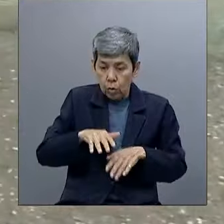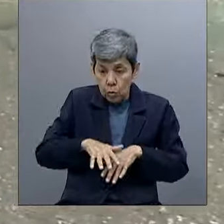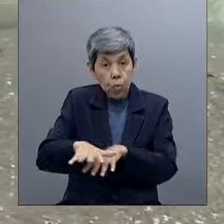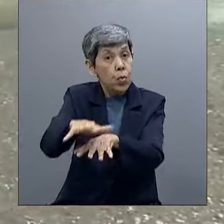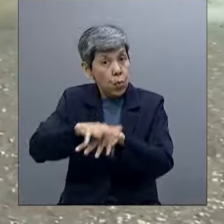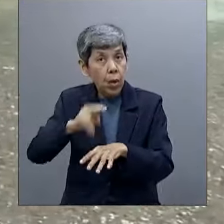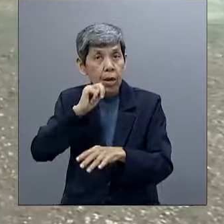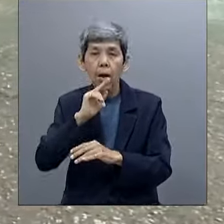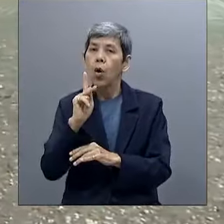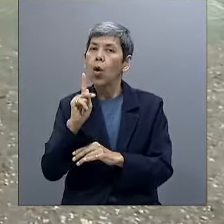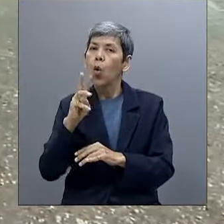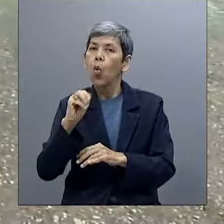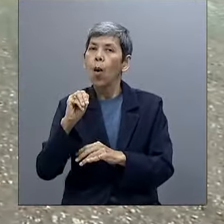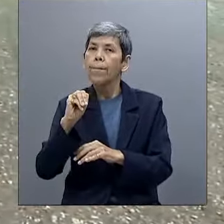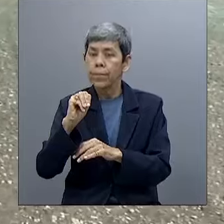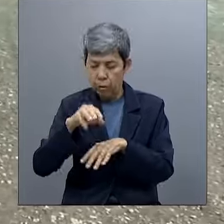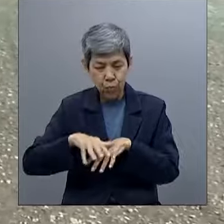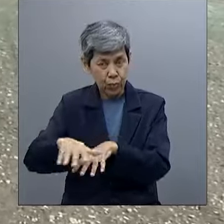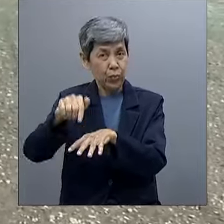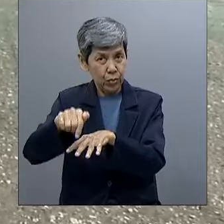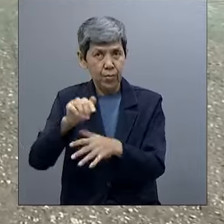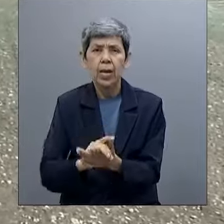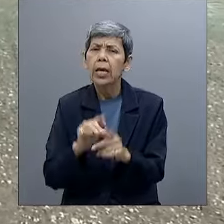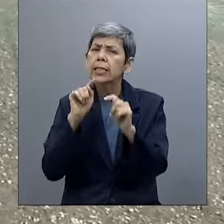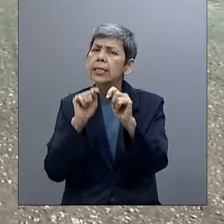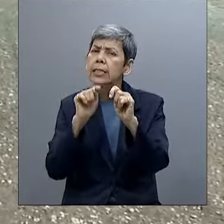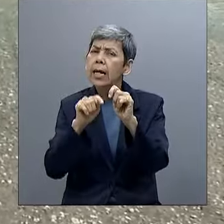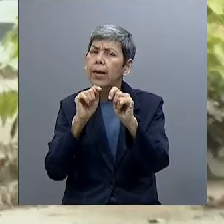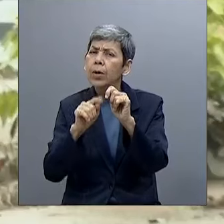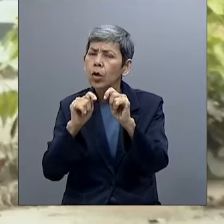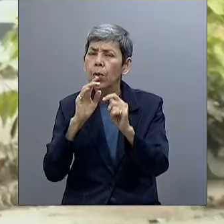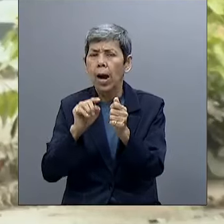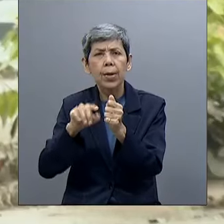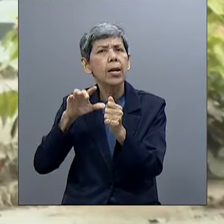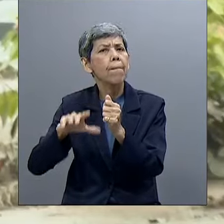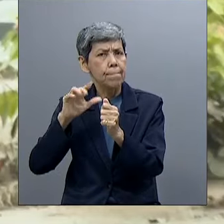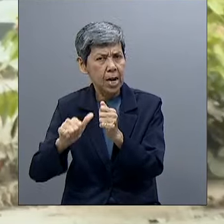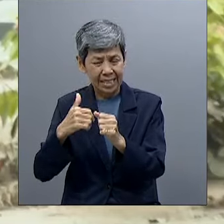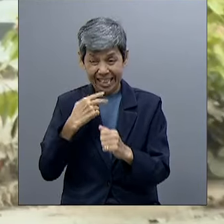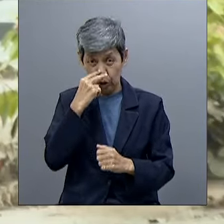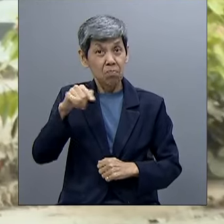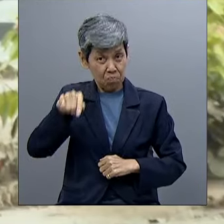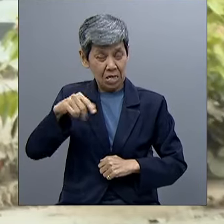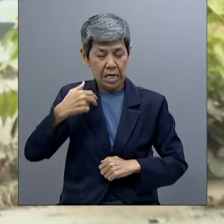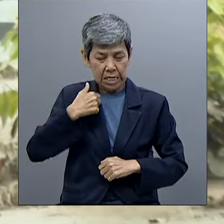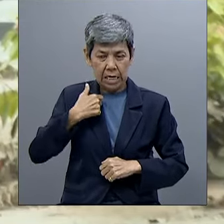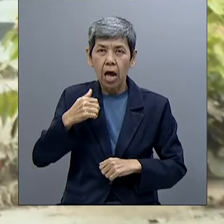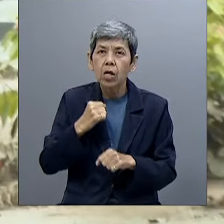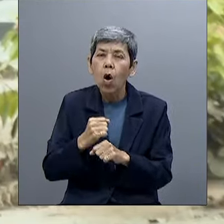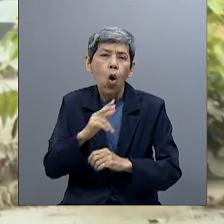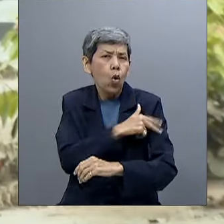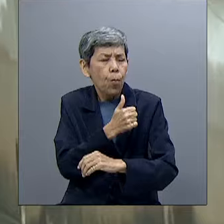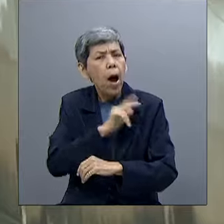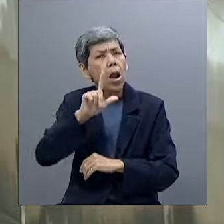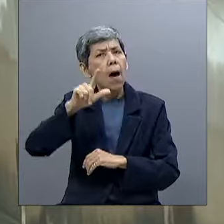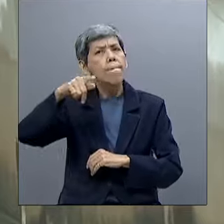สู่แม่น้ำกวงที่ล่องพระปวนครับพื้นที่ตำบลต้นธงอำเภอเมืองลำพูนซึ่งจุดนี้นะครับก็จะไหลผ่านโรงพยาบาลลำพูนด้วย